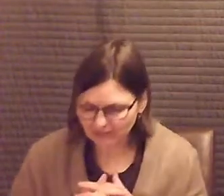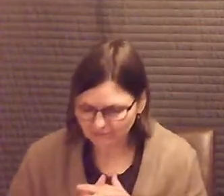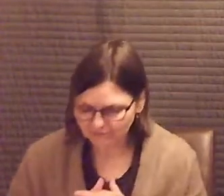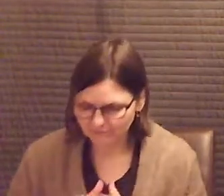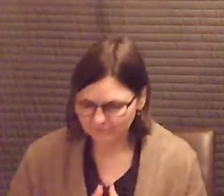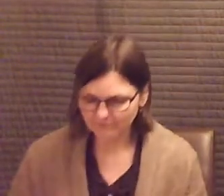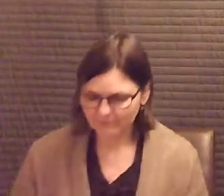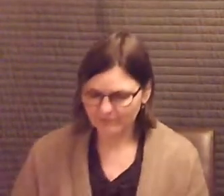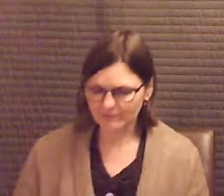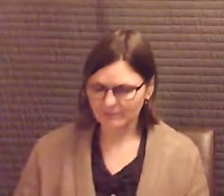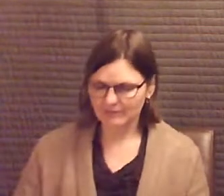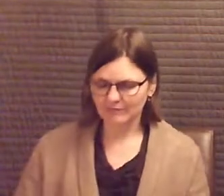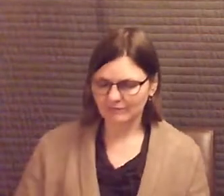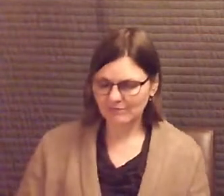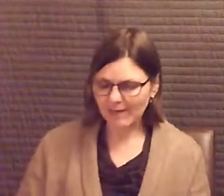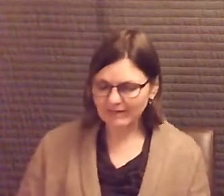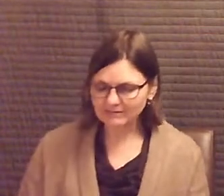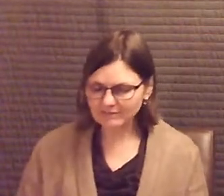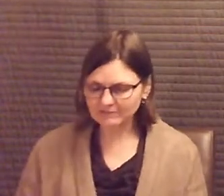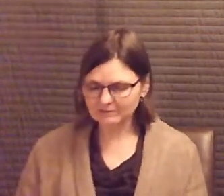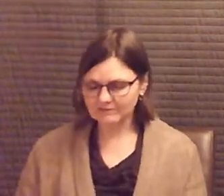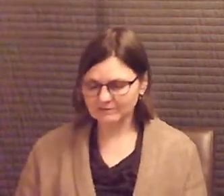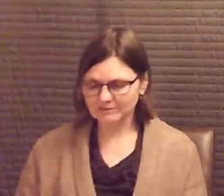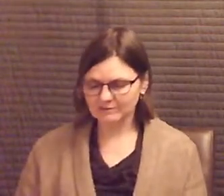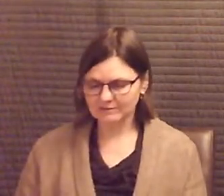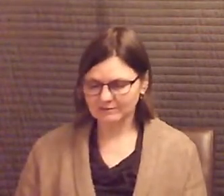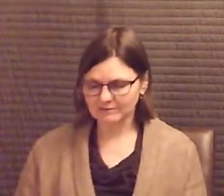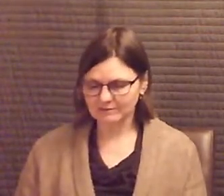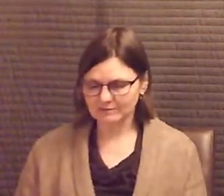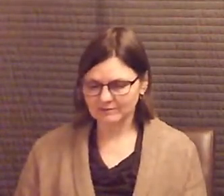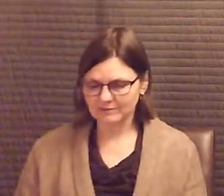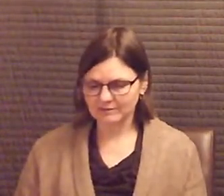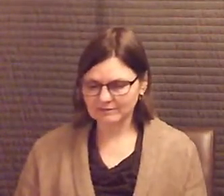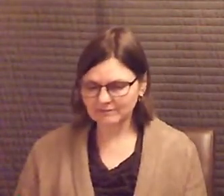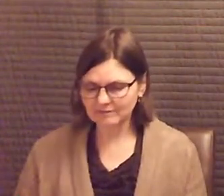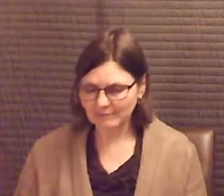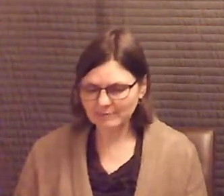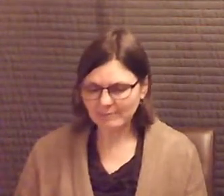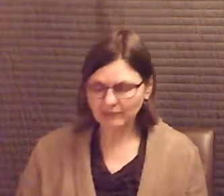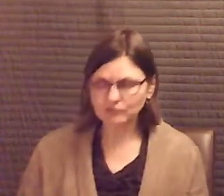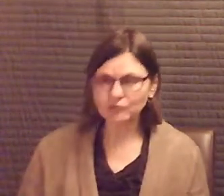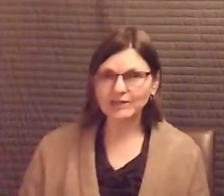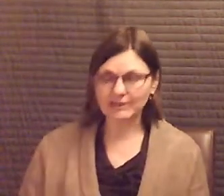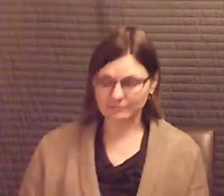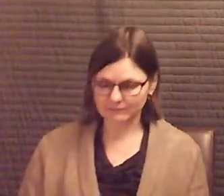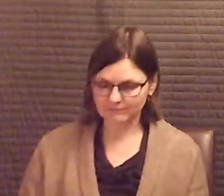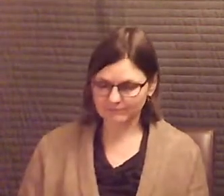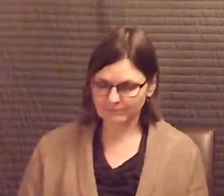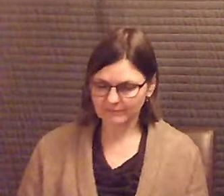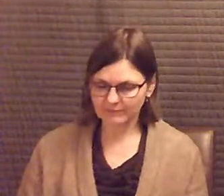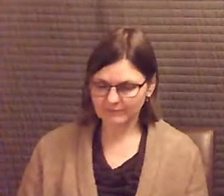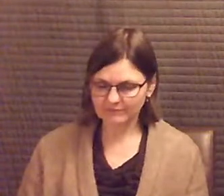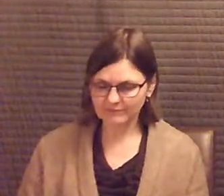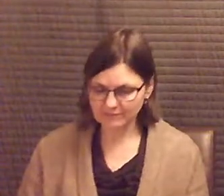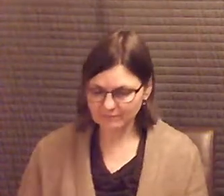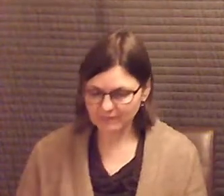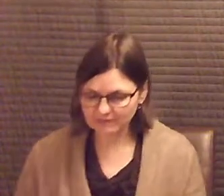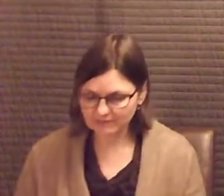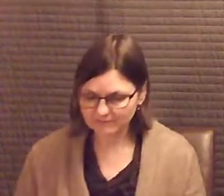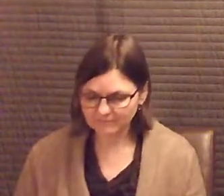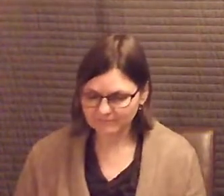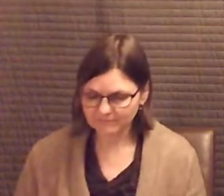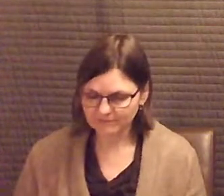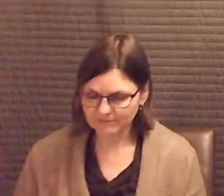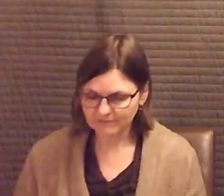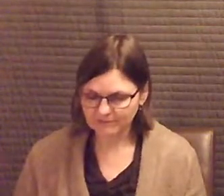gezonden precies mee die mij ziet zie is heel moesten ziet en die mij gezonden heeft voor soort je succes weer